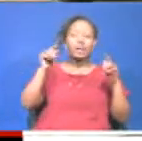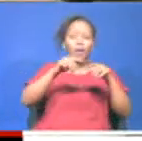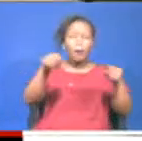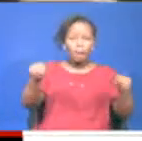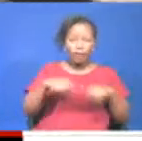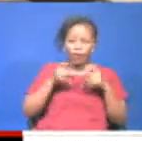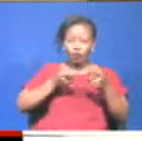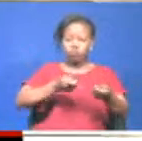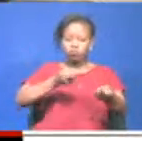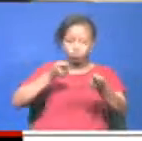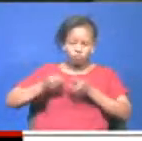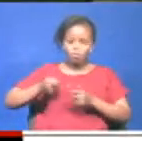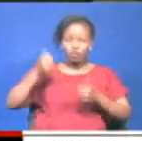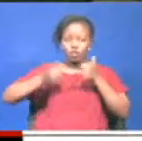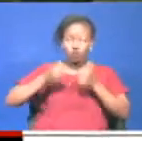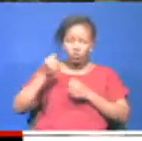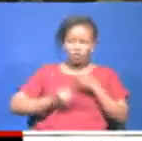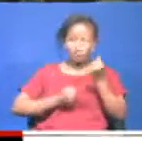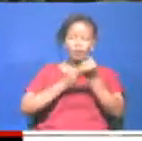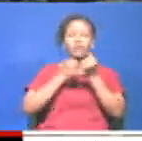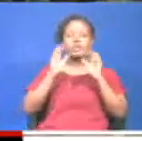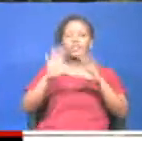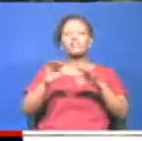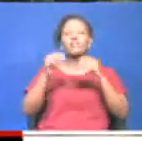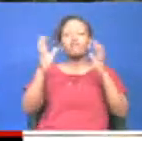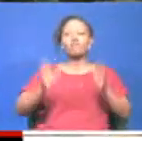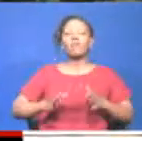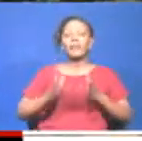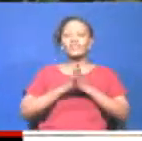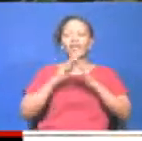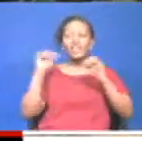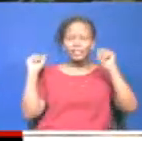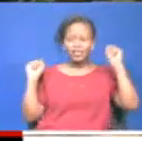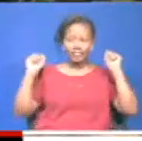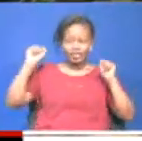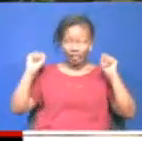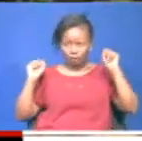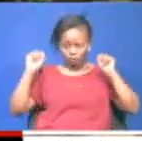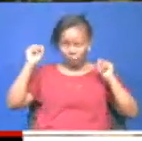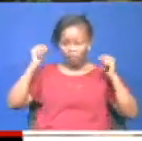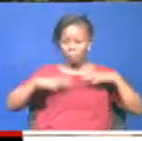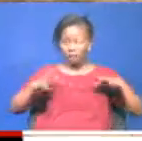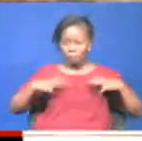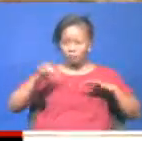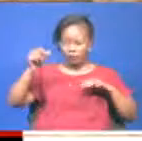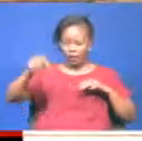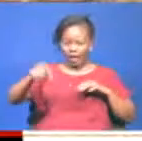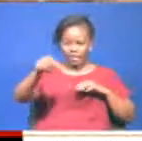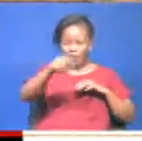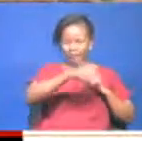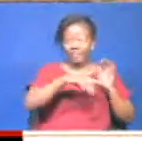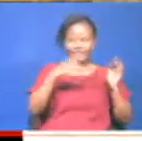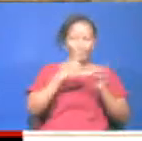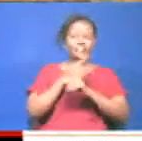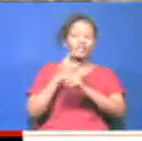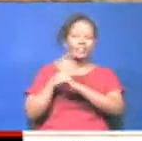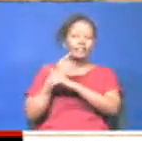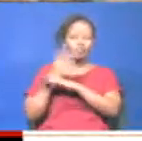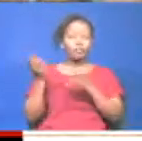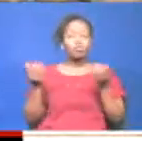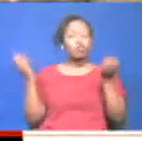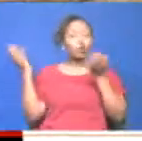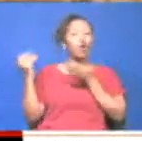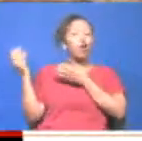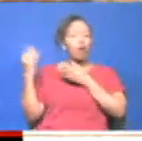serving farmers and pastoralists alike. Residents are tilling their land, planting maize, beans and millet, hopeful that peace